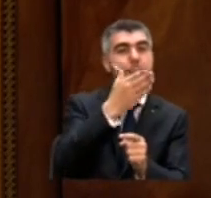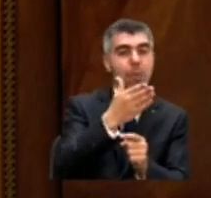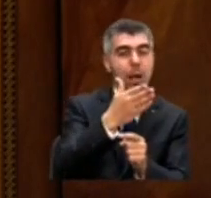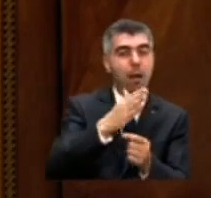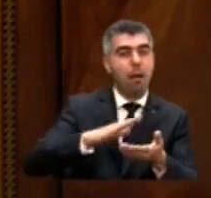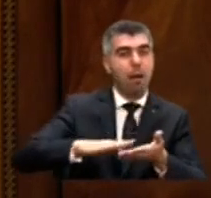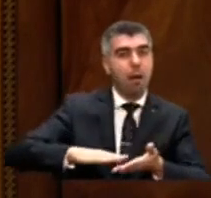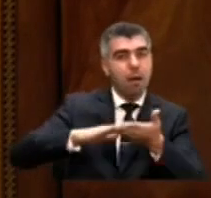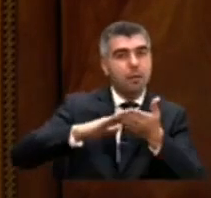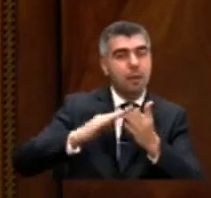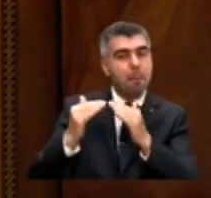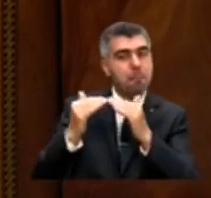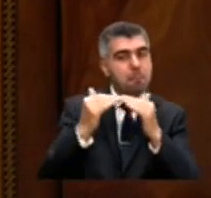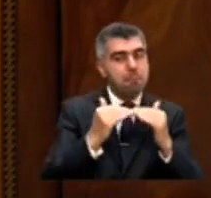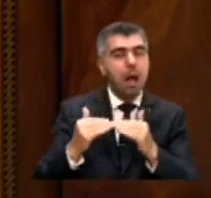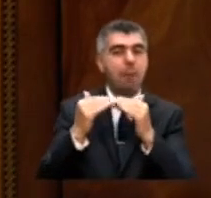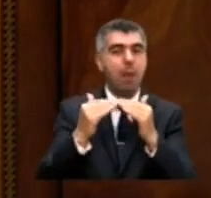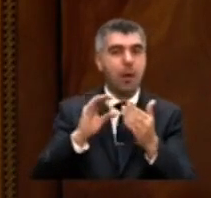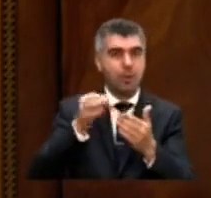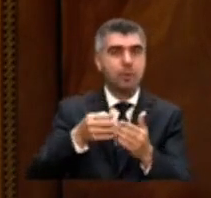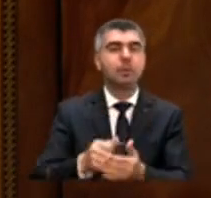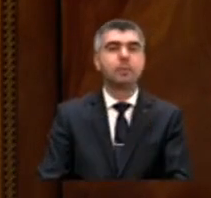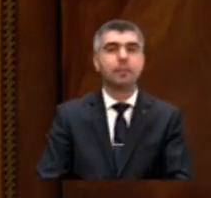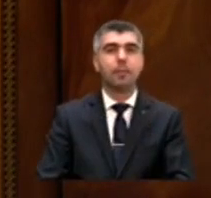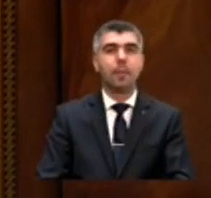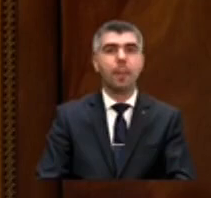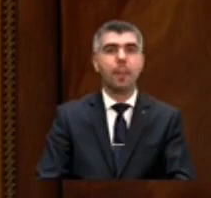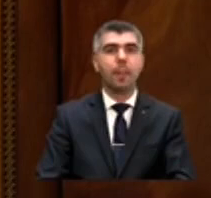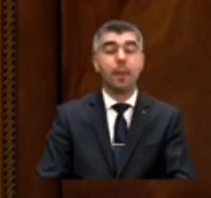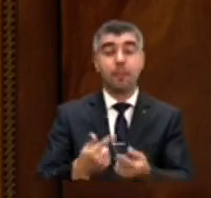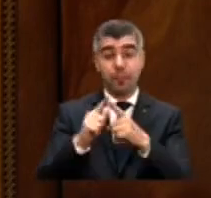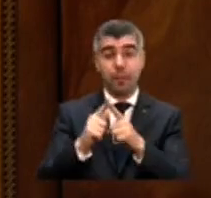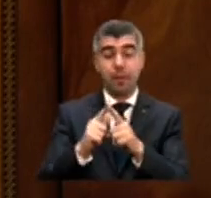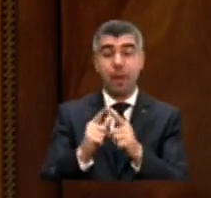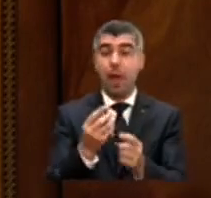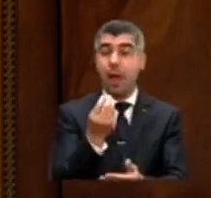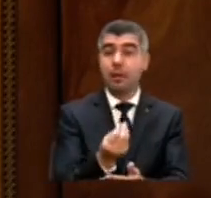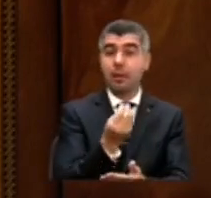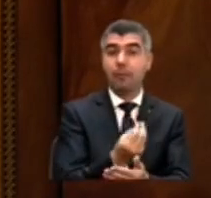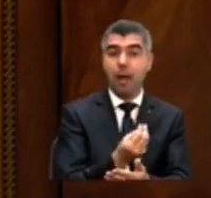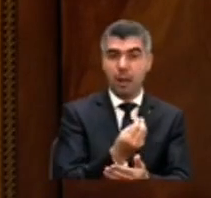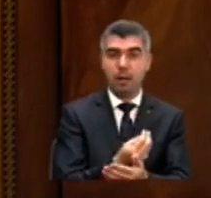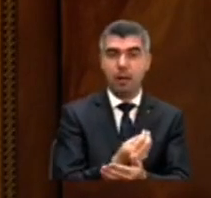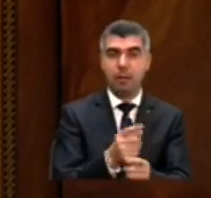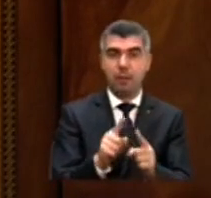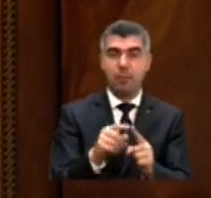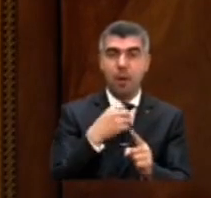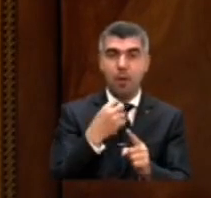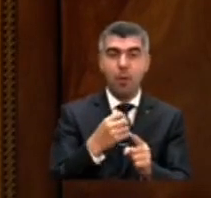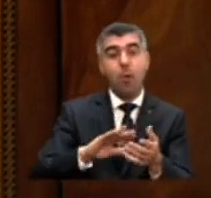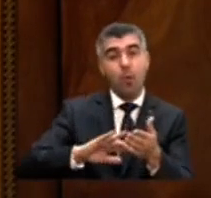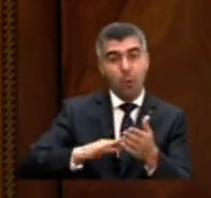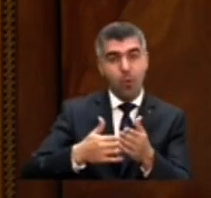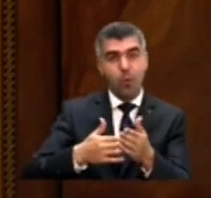تكافؤ فرص حقيقي، ويعد إتقان الأطفال المغاربة